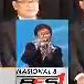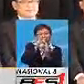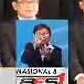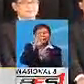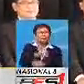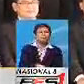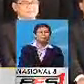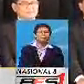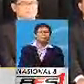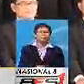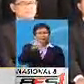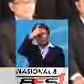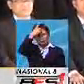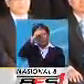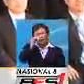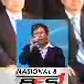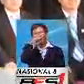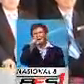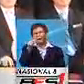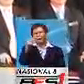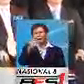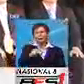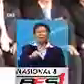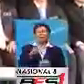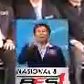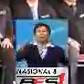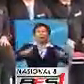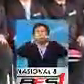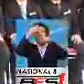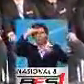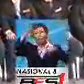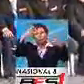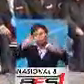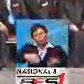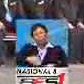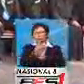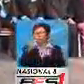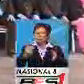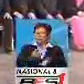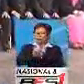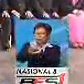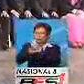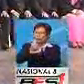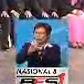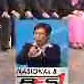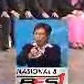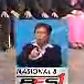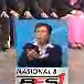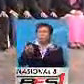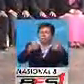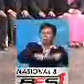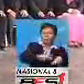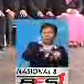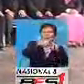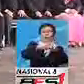memilih menurut Datuk Seri azlan umno Perlis telah menyiapkan persiapan jenteranya untuk membantu kempen pilihan Raya itu yang berlangsung